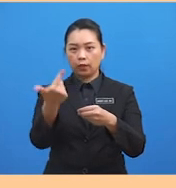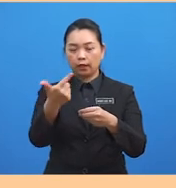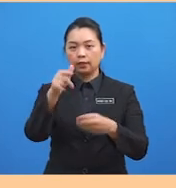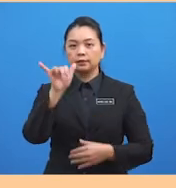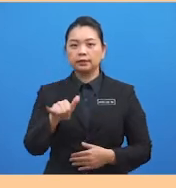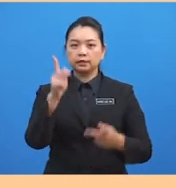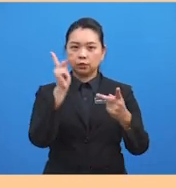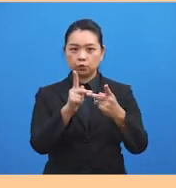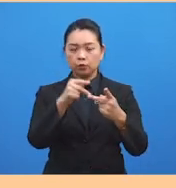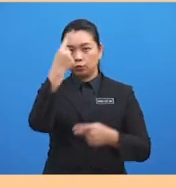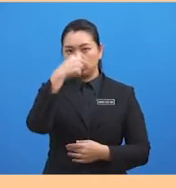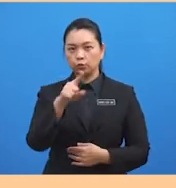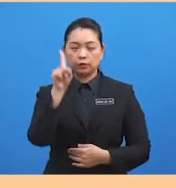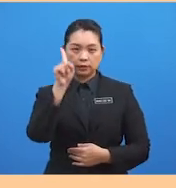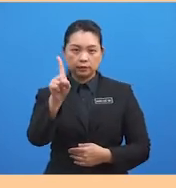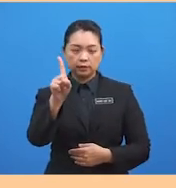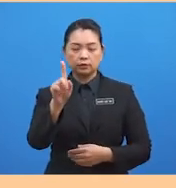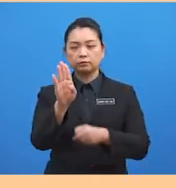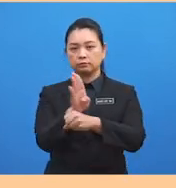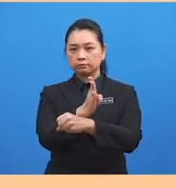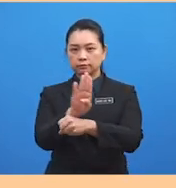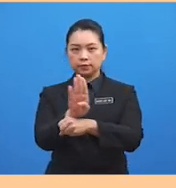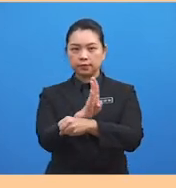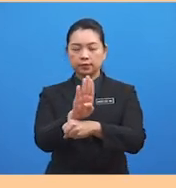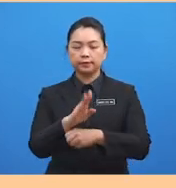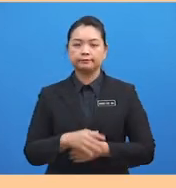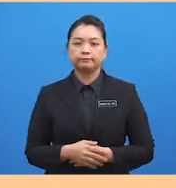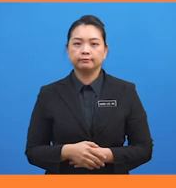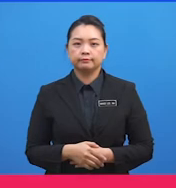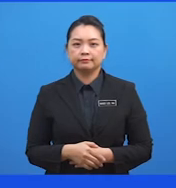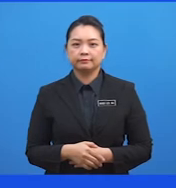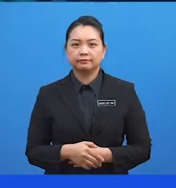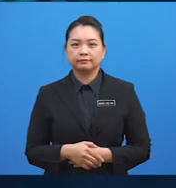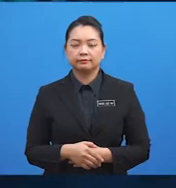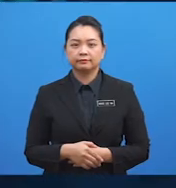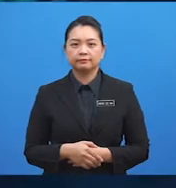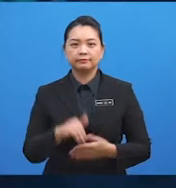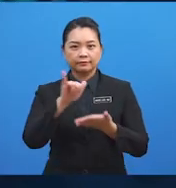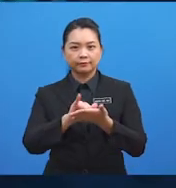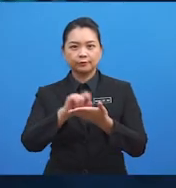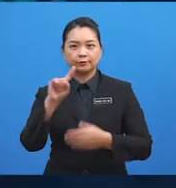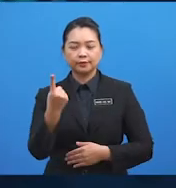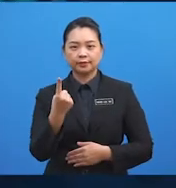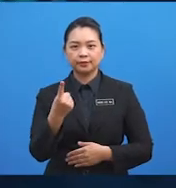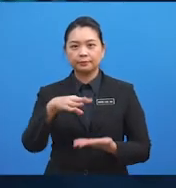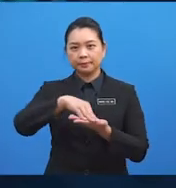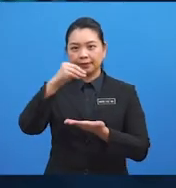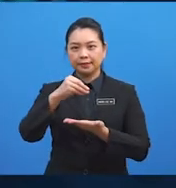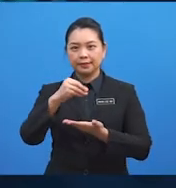luaran yang sesuai untuk sesebuah perniagaan. Sekian saja